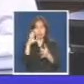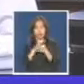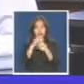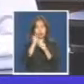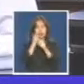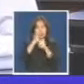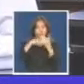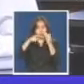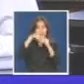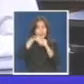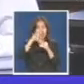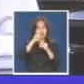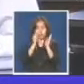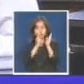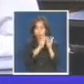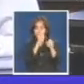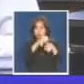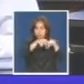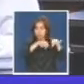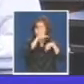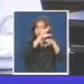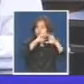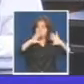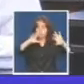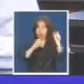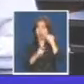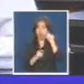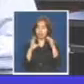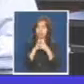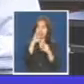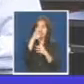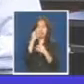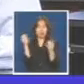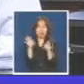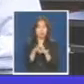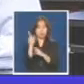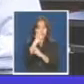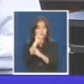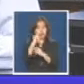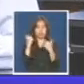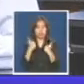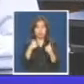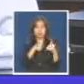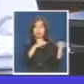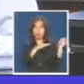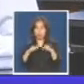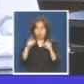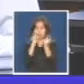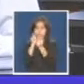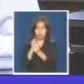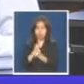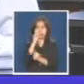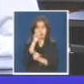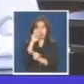าที่ในฐานะฝ่ายบริหารหรือรัฐบาลนะครับในช่วงที่มีการยุบสภาจะเป็นเรื่องที่ผมพร้อมที่จะพูดคุยกับทางกกต.